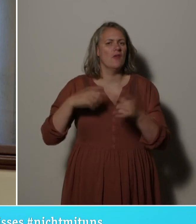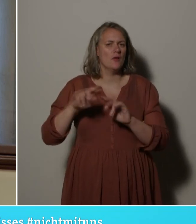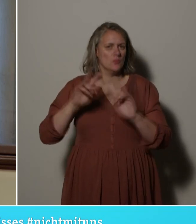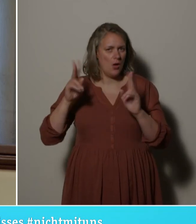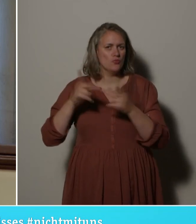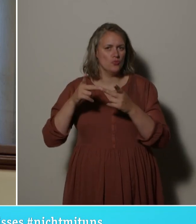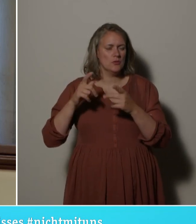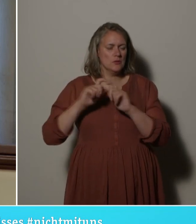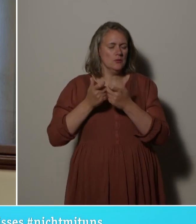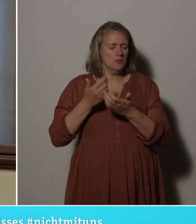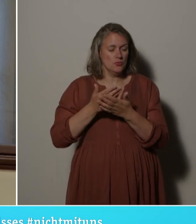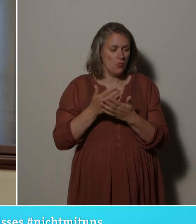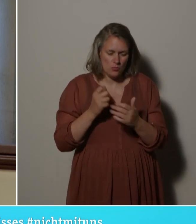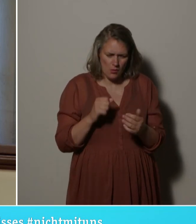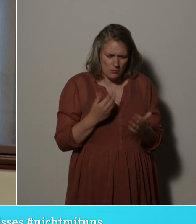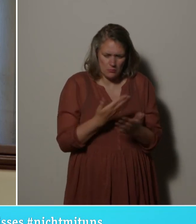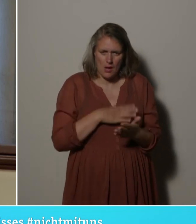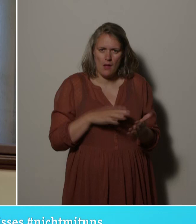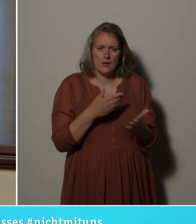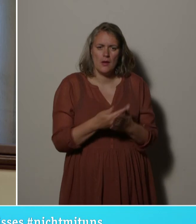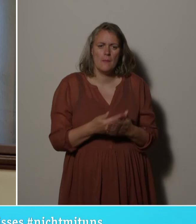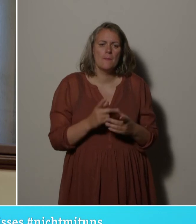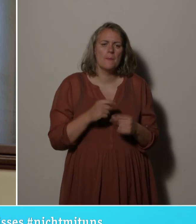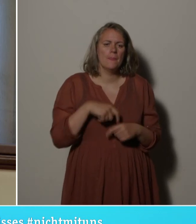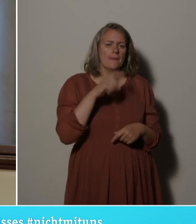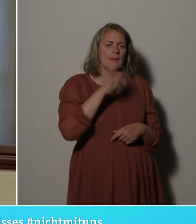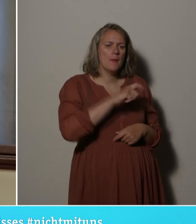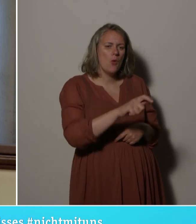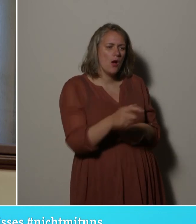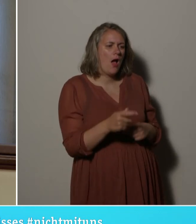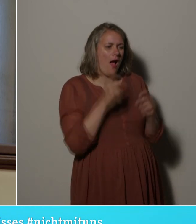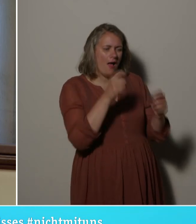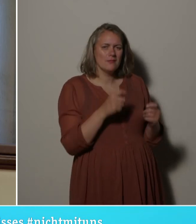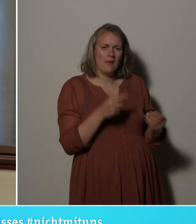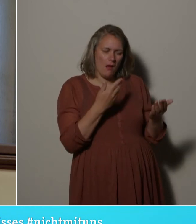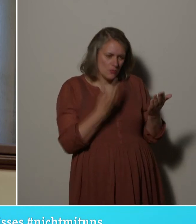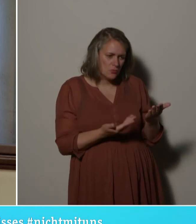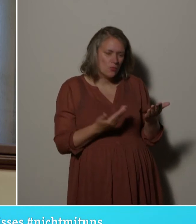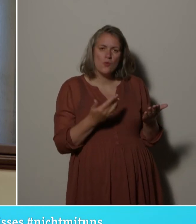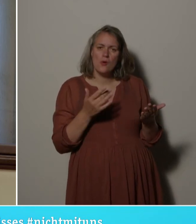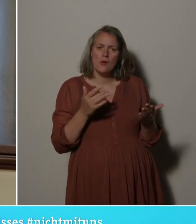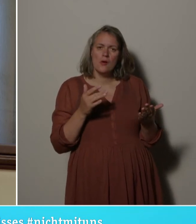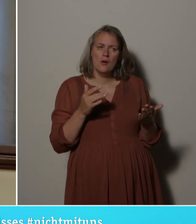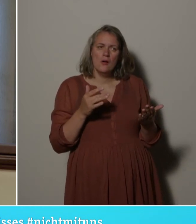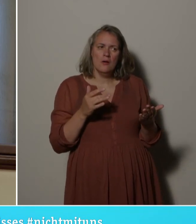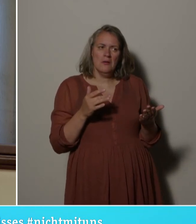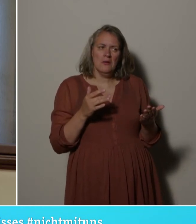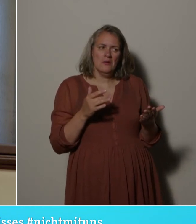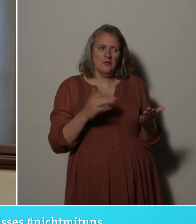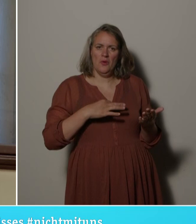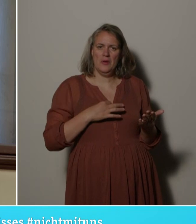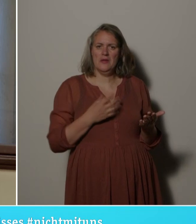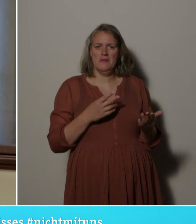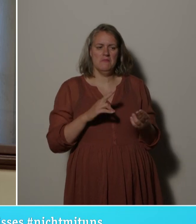Sie von mir kriegen. Ich fand diesen Antrag, den Bürgerantrag, nicht zustimmungsfähig. Ich hätte ihm nicht zugestimmt. Ob nun